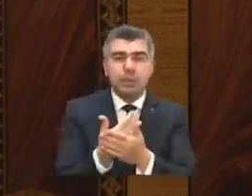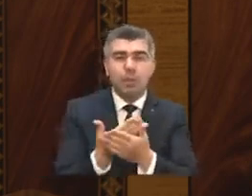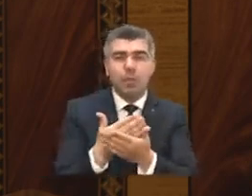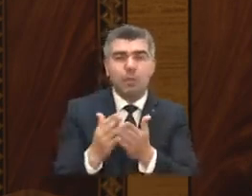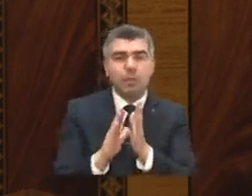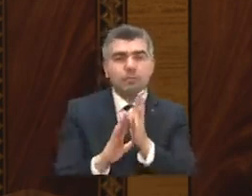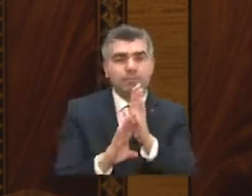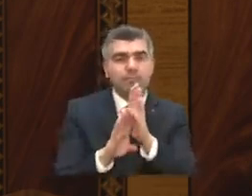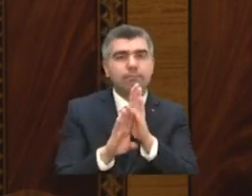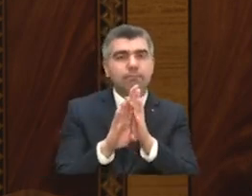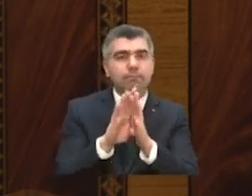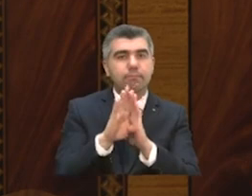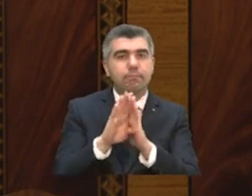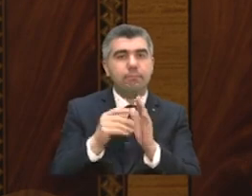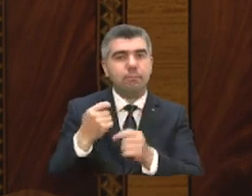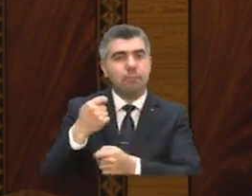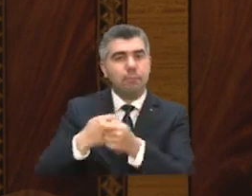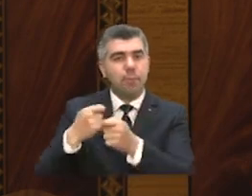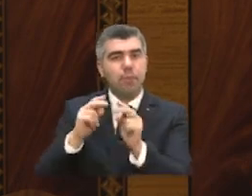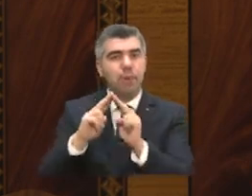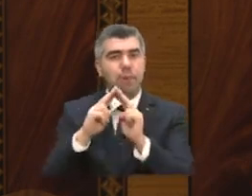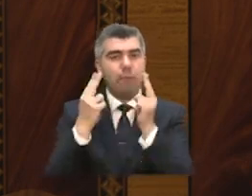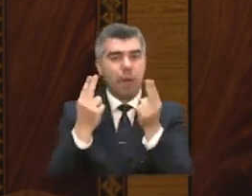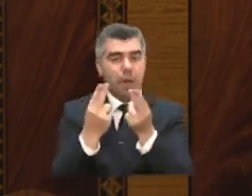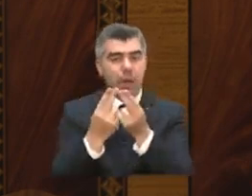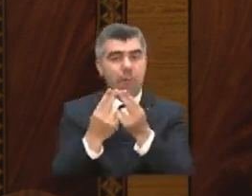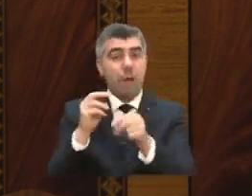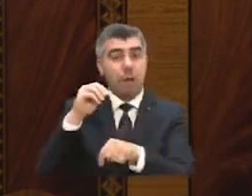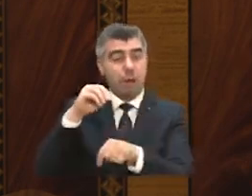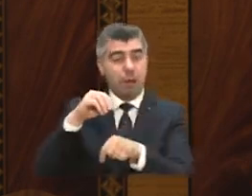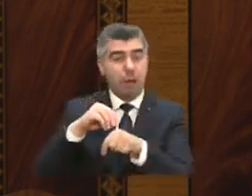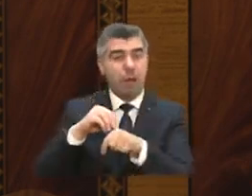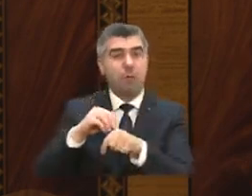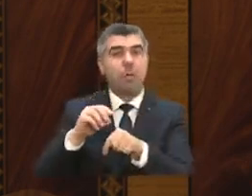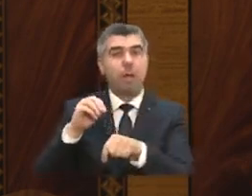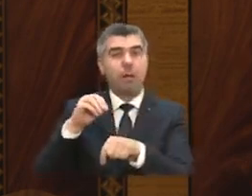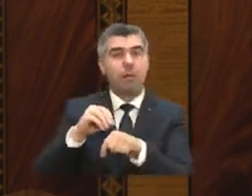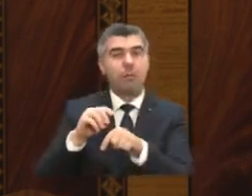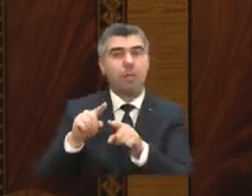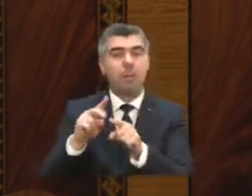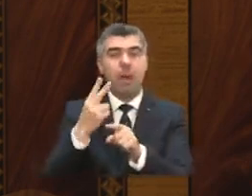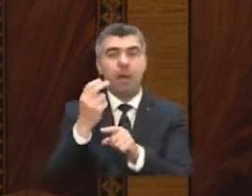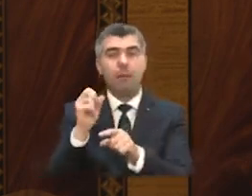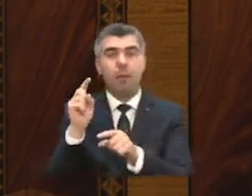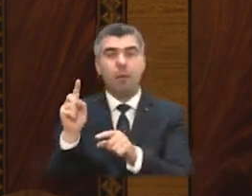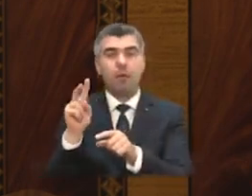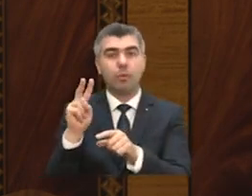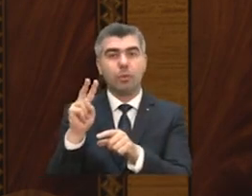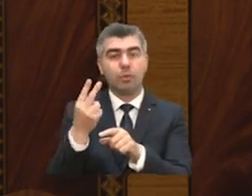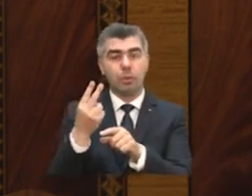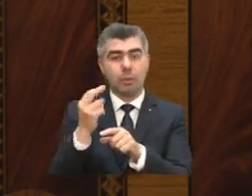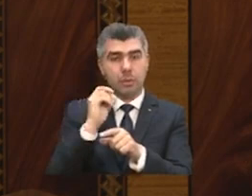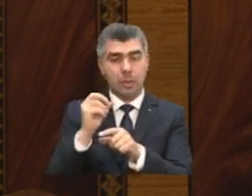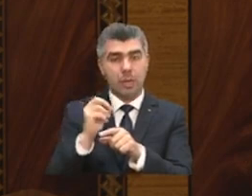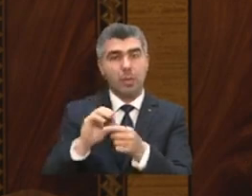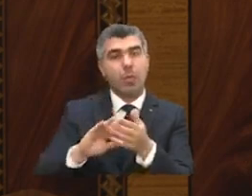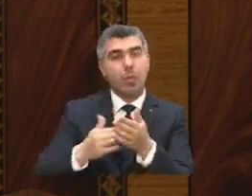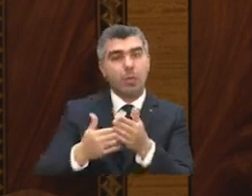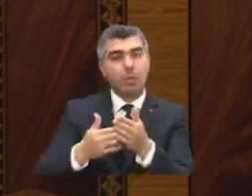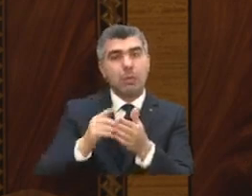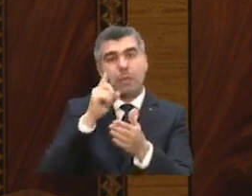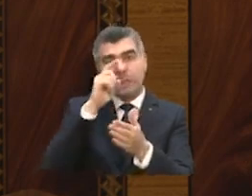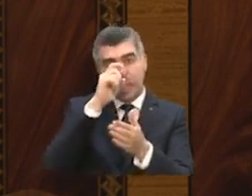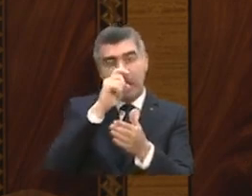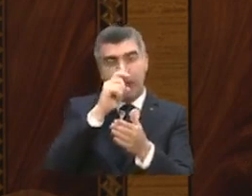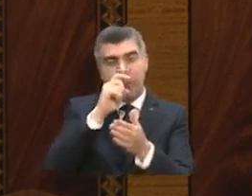انتعاش الاقتصاد الدولي، تسبب ارتفاع الطلب العالمي مطلع 2021 في أزمة